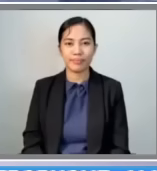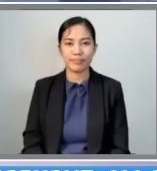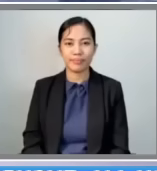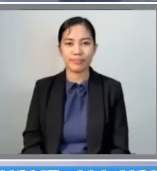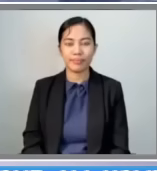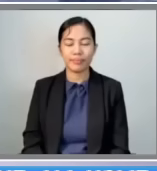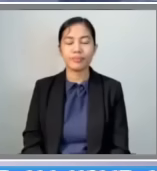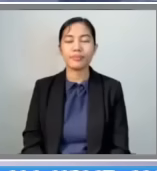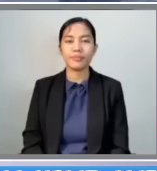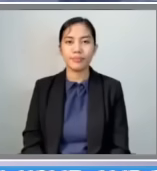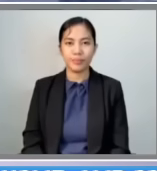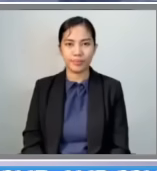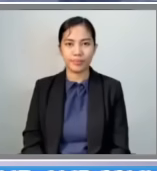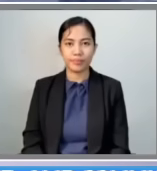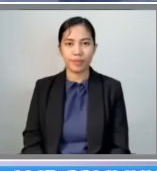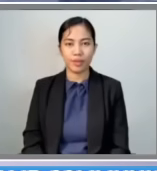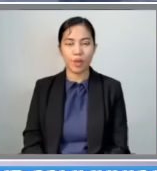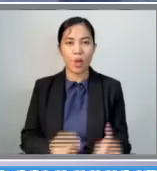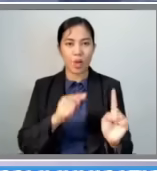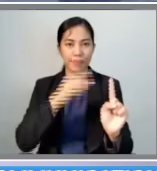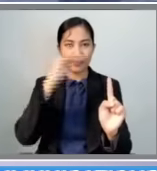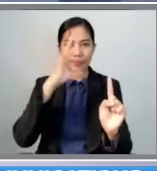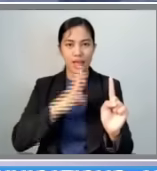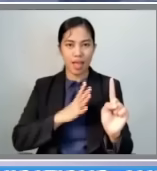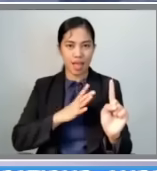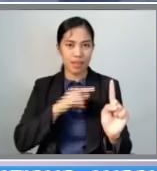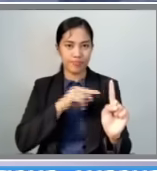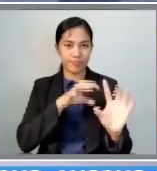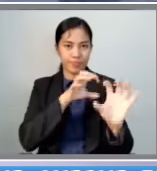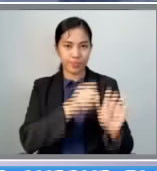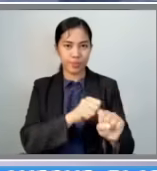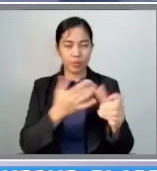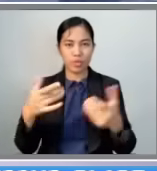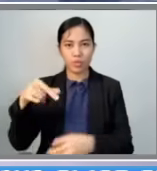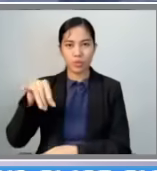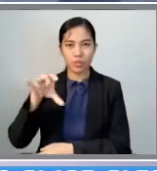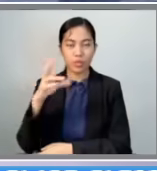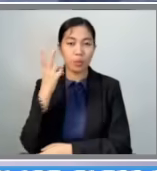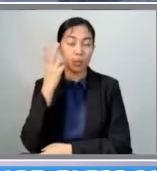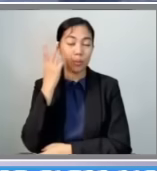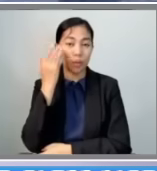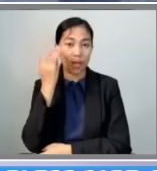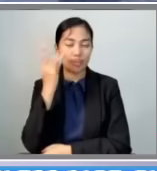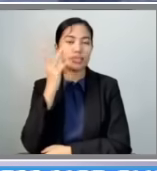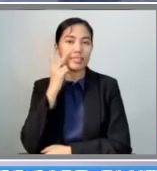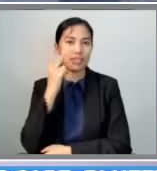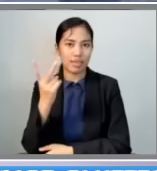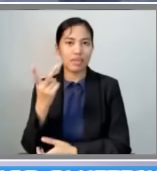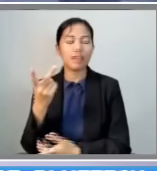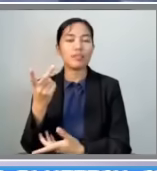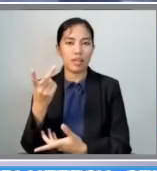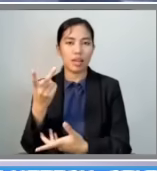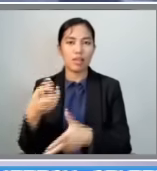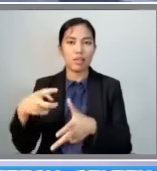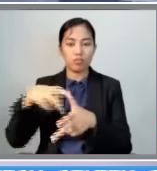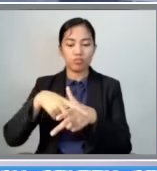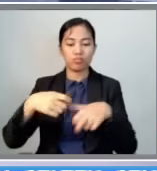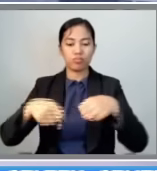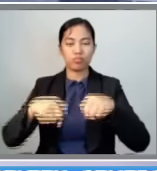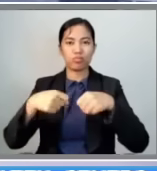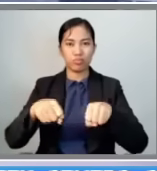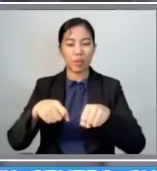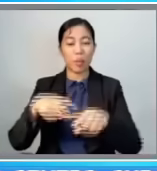Samantala, nahuli ang isang lalaki sa Quezon City nang makita siyang sakay ng motorsiklong ninakaw umano niya. Balita hatid ni James